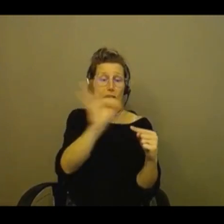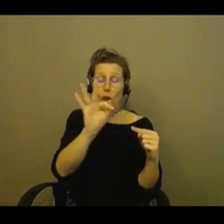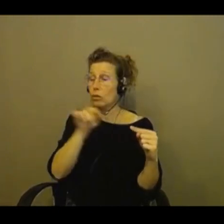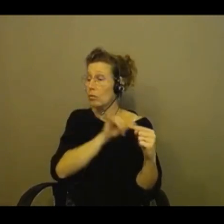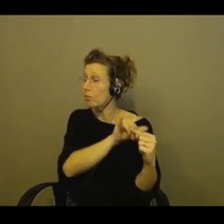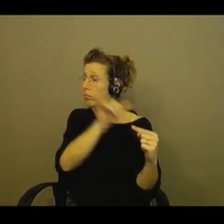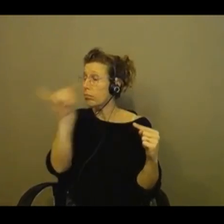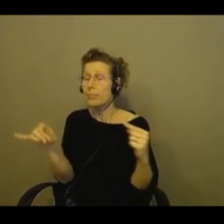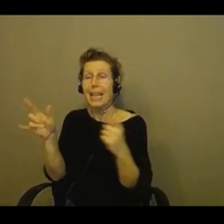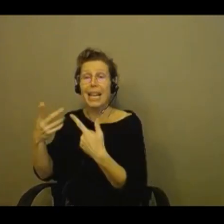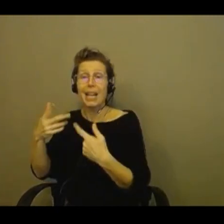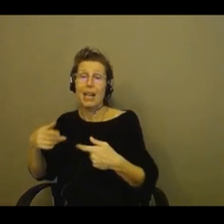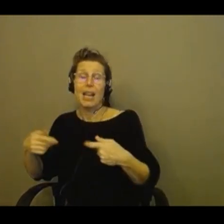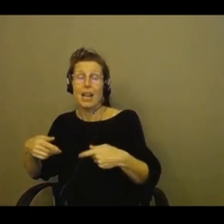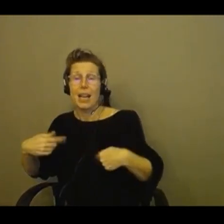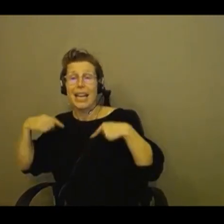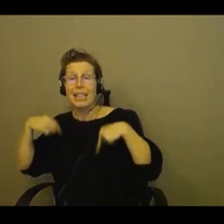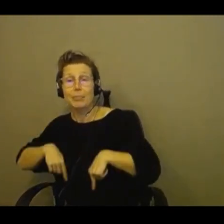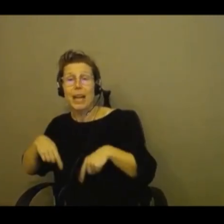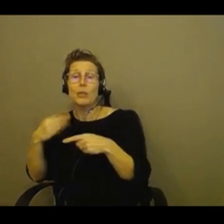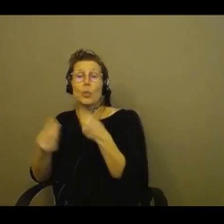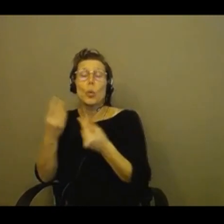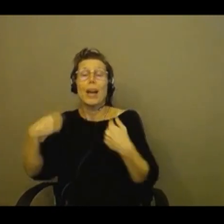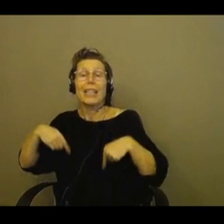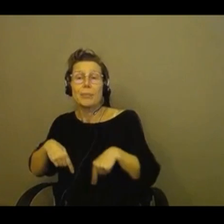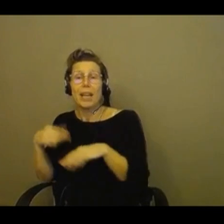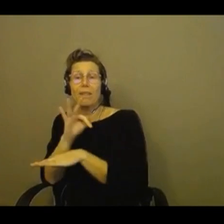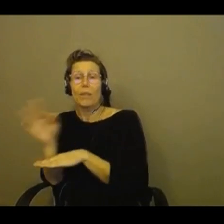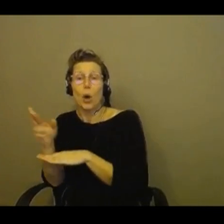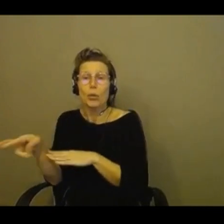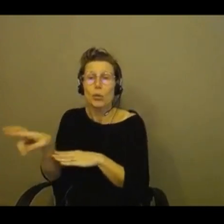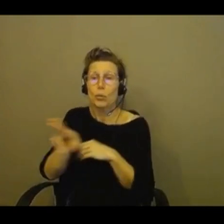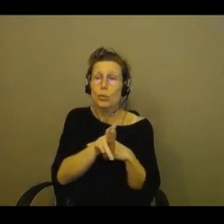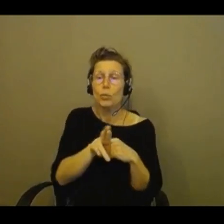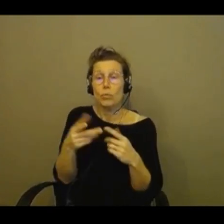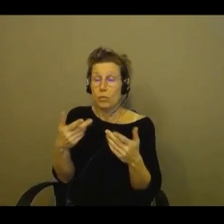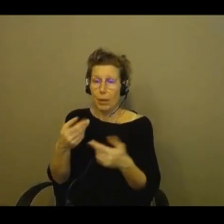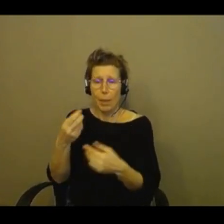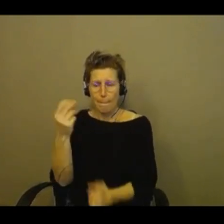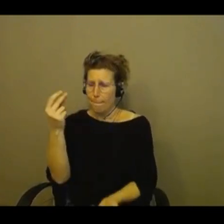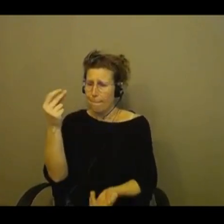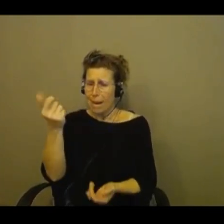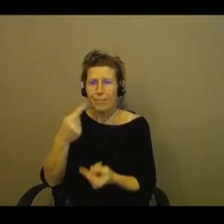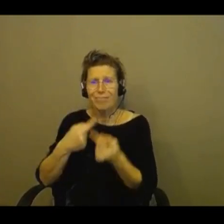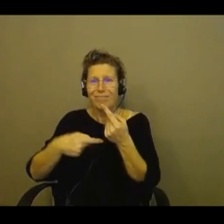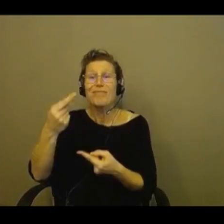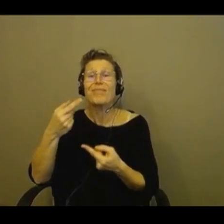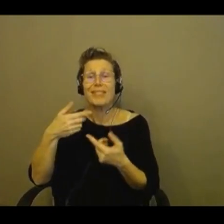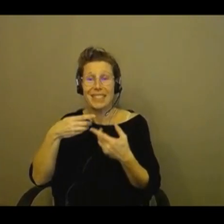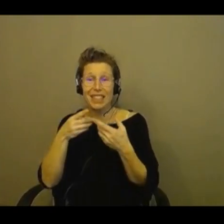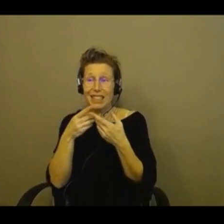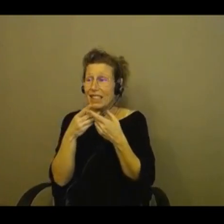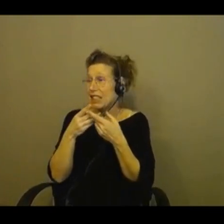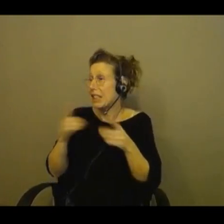devenus accessibles, disponibles, donc non pas en un claquement de doigts, mais en tout cas en trajet, en train. Et